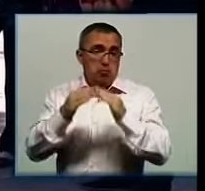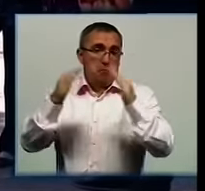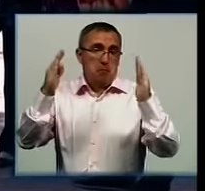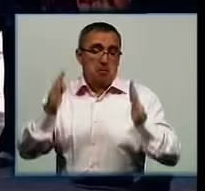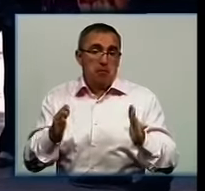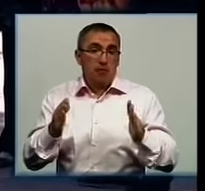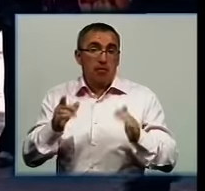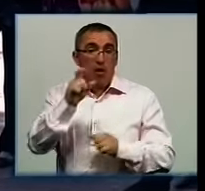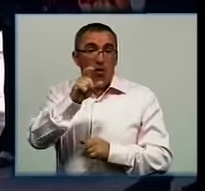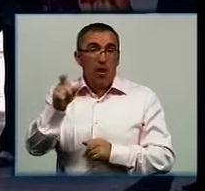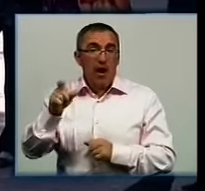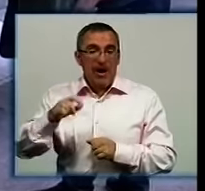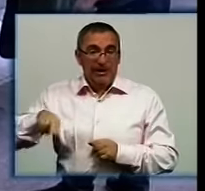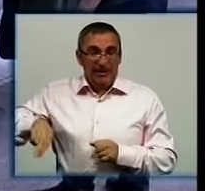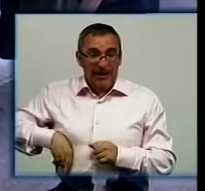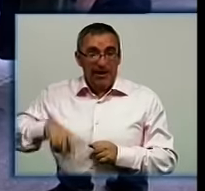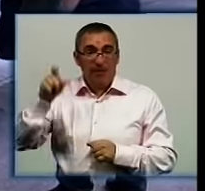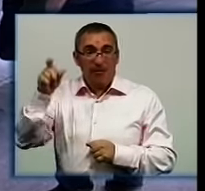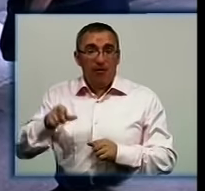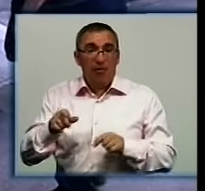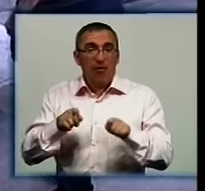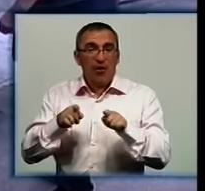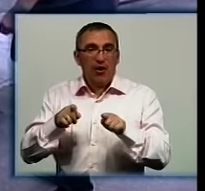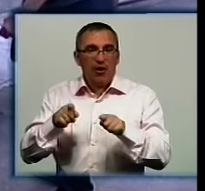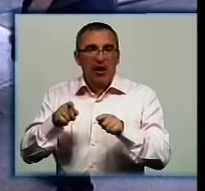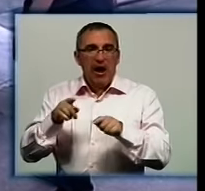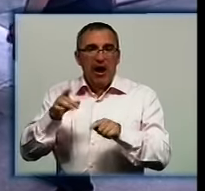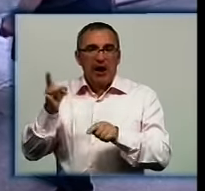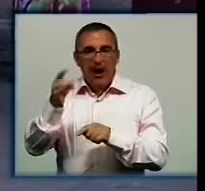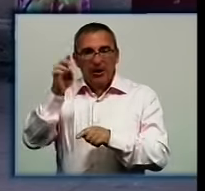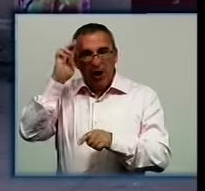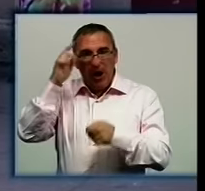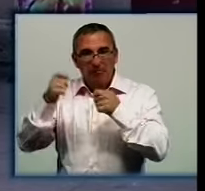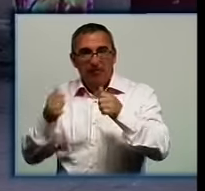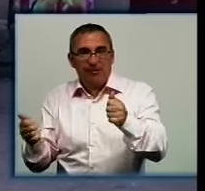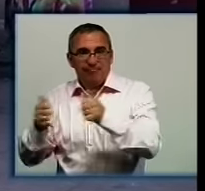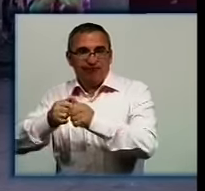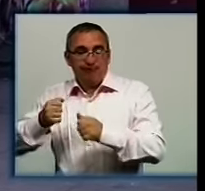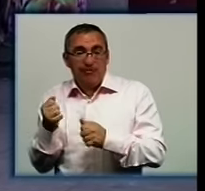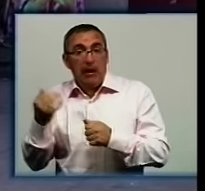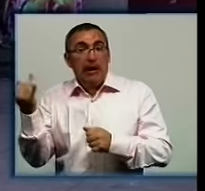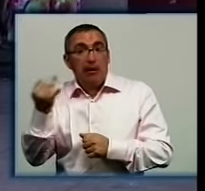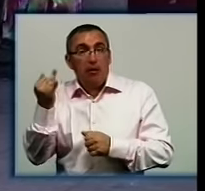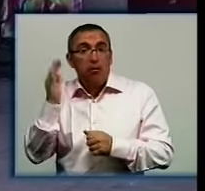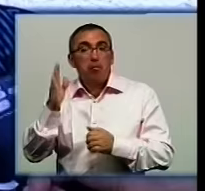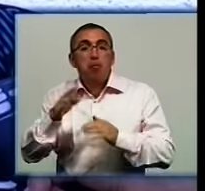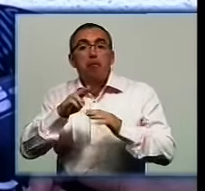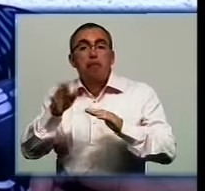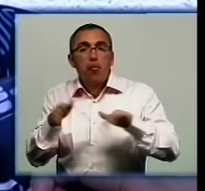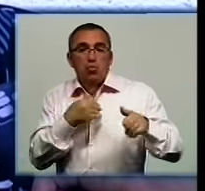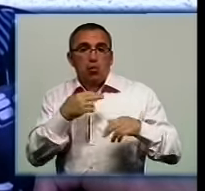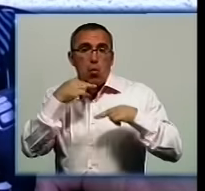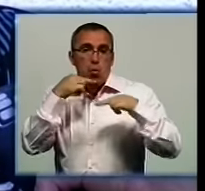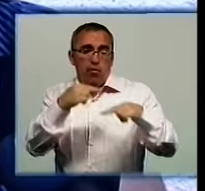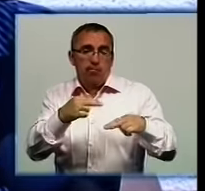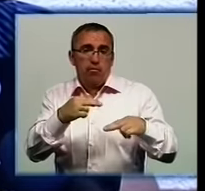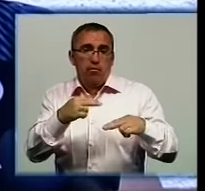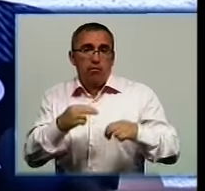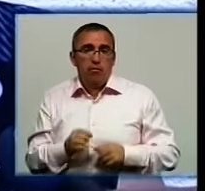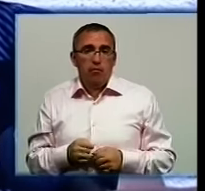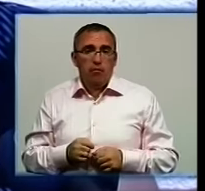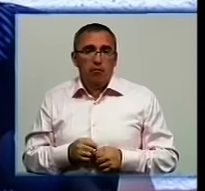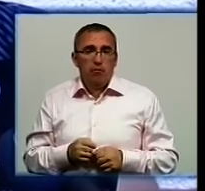людей те, що директор агрофірми родить чинному голові райдержадміністрації. Хвилюються, їх інтереси лишаться поза увагою. Дядь Олімбієвську.